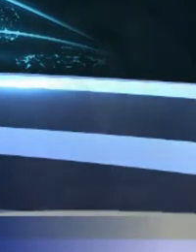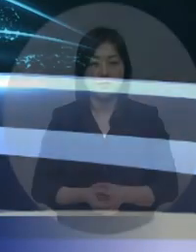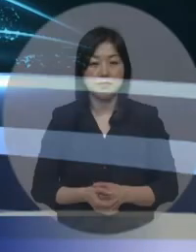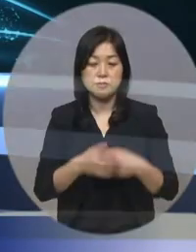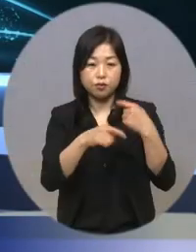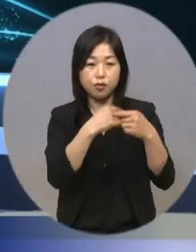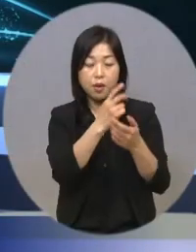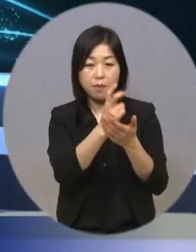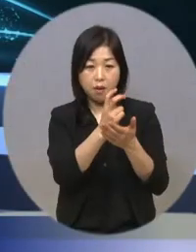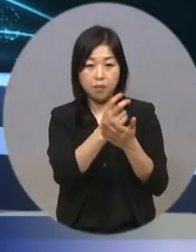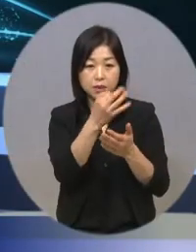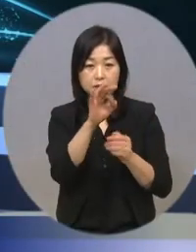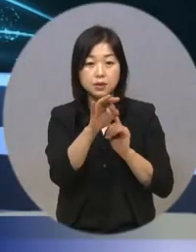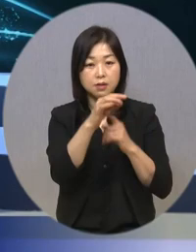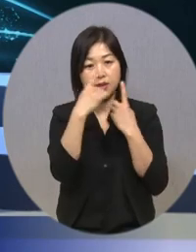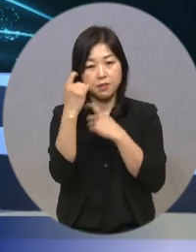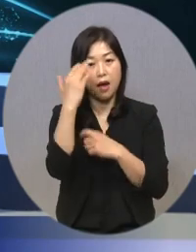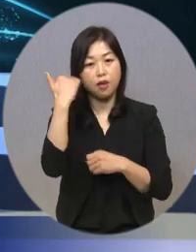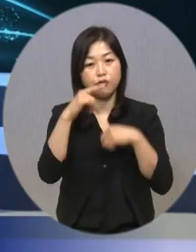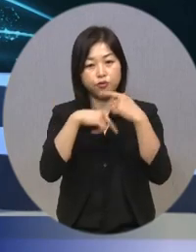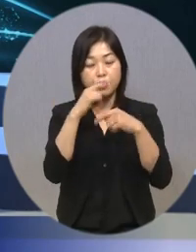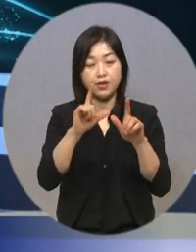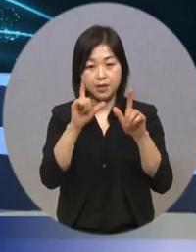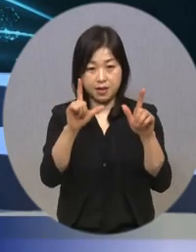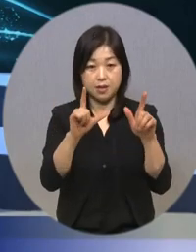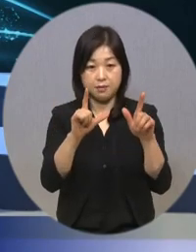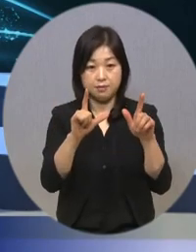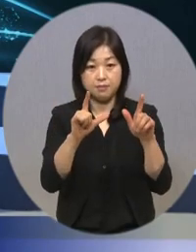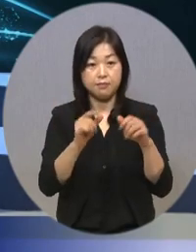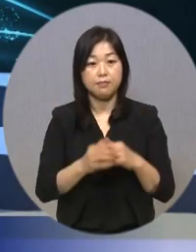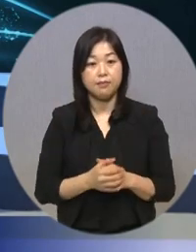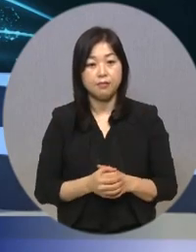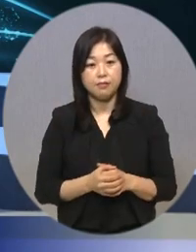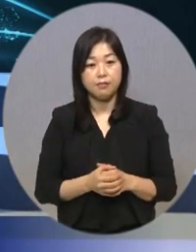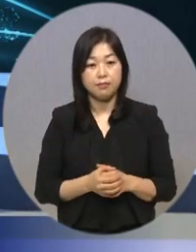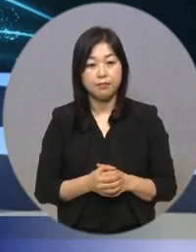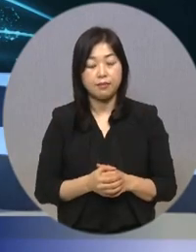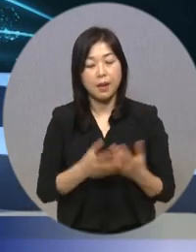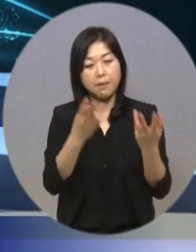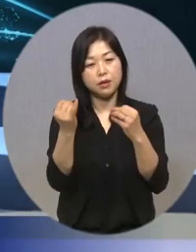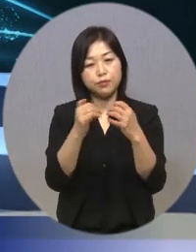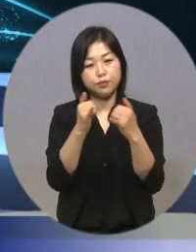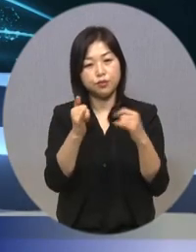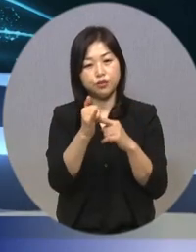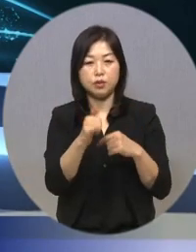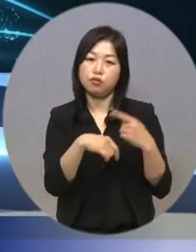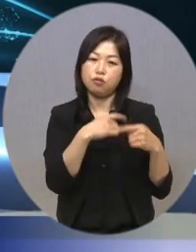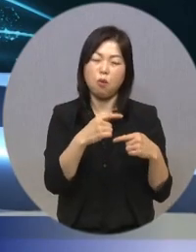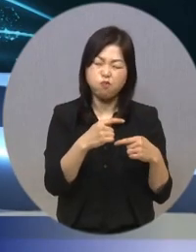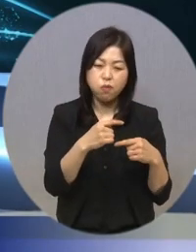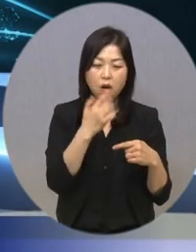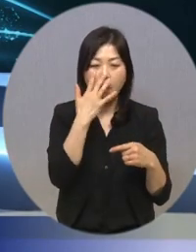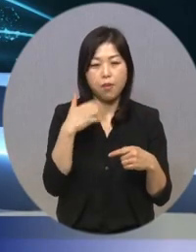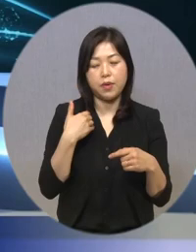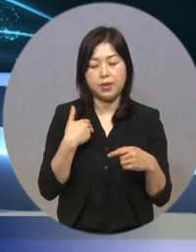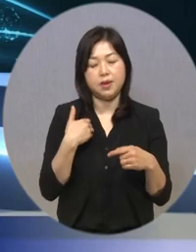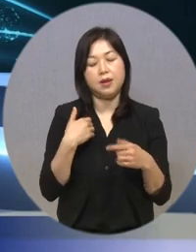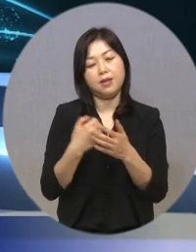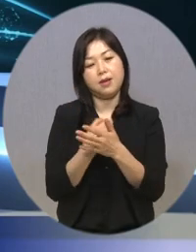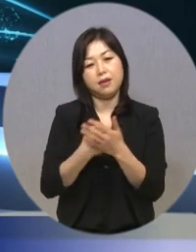수어의 법정 인정을 기념하는 한국 수어의 날이 있었죠. 하지만 여전히 많은 분들이 알지 못하는 안타까운